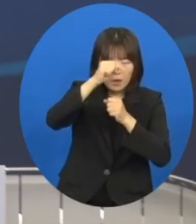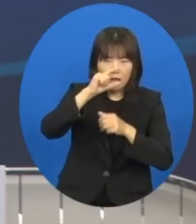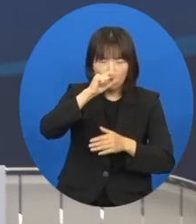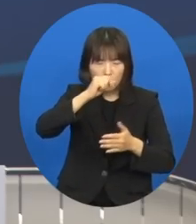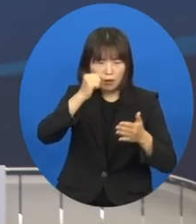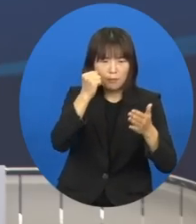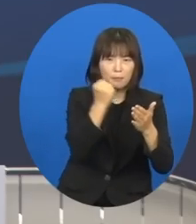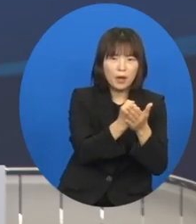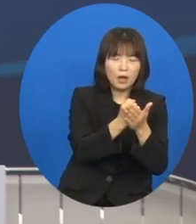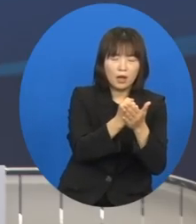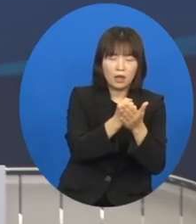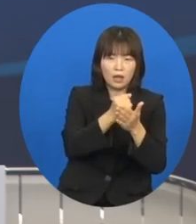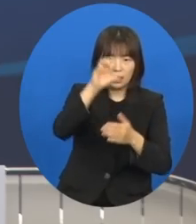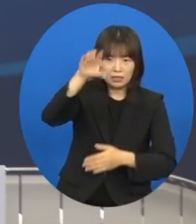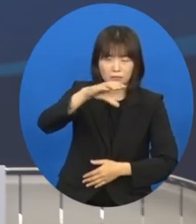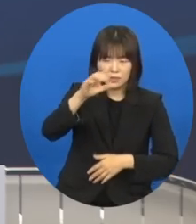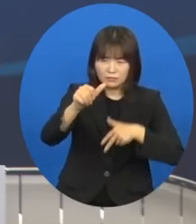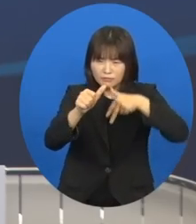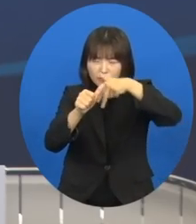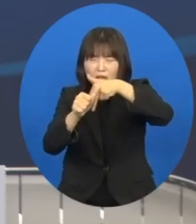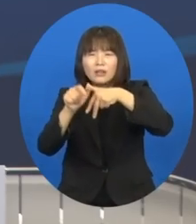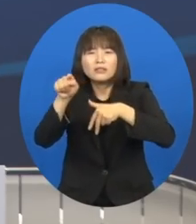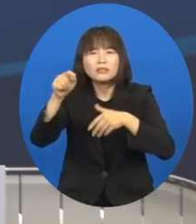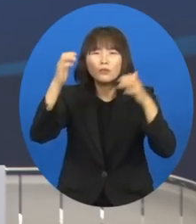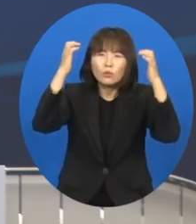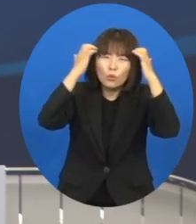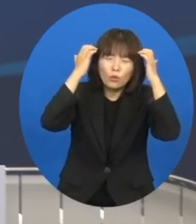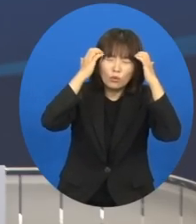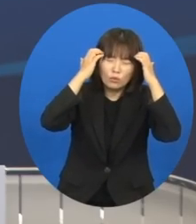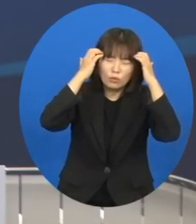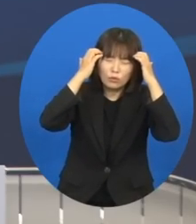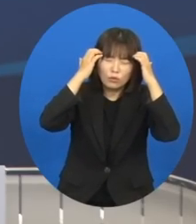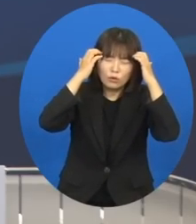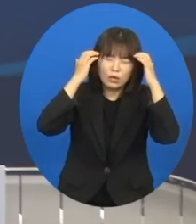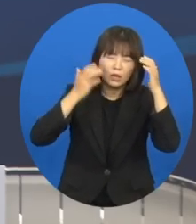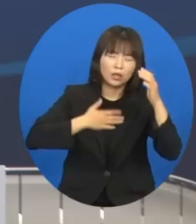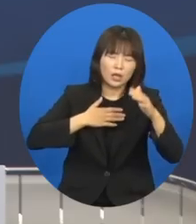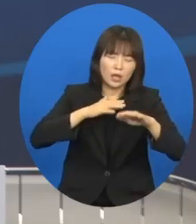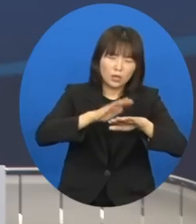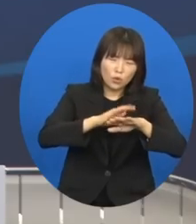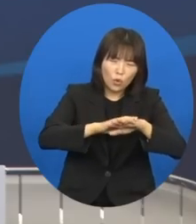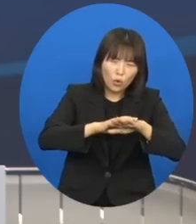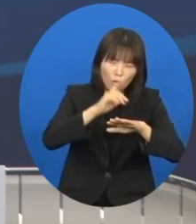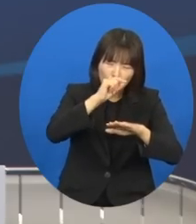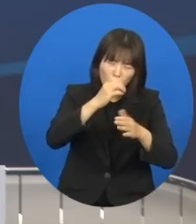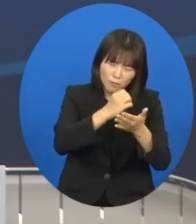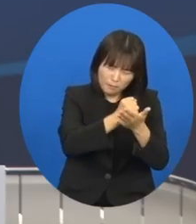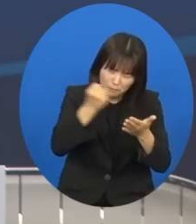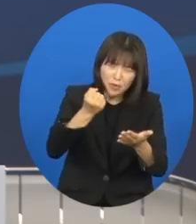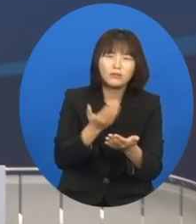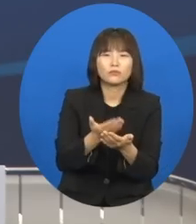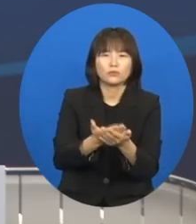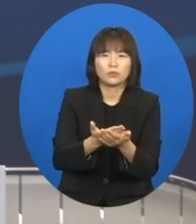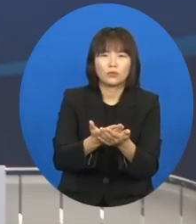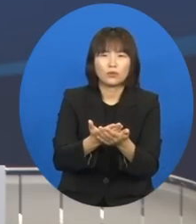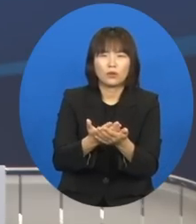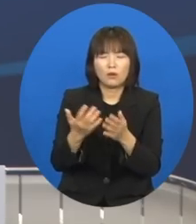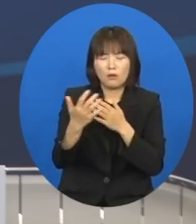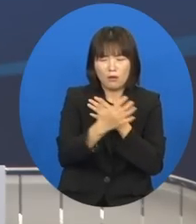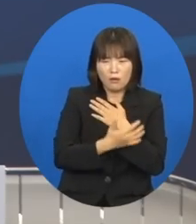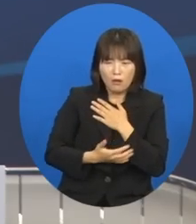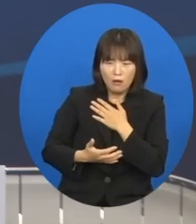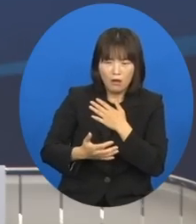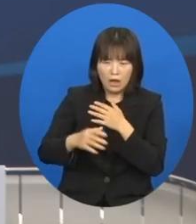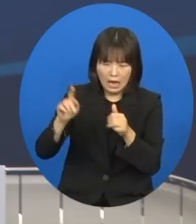십자가에 매달려 있는 것 같은 이 고통 내 손발에 못 좀 빼줘. 근육통, 채찍에